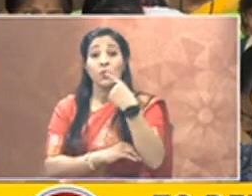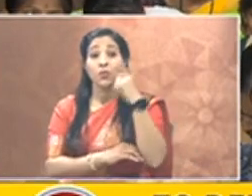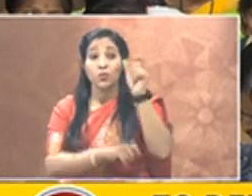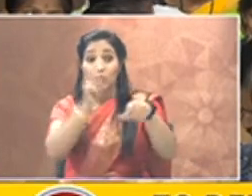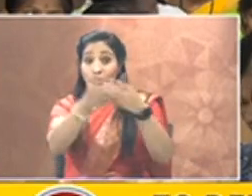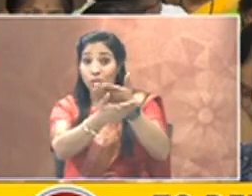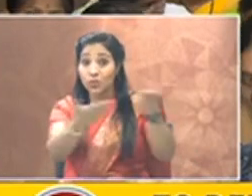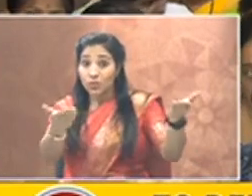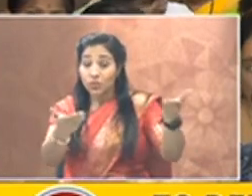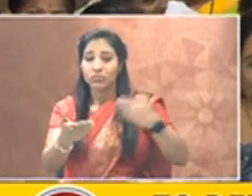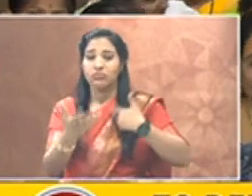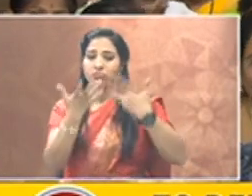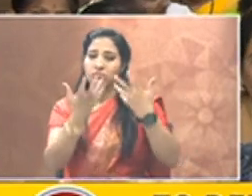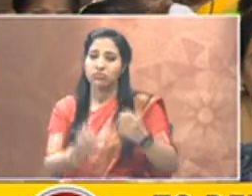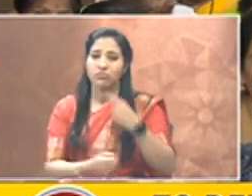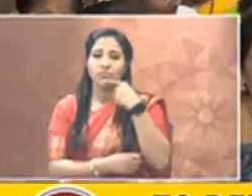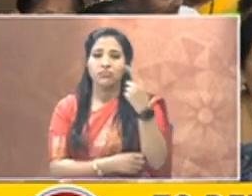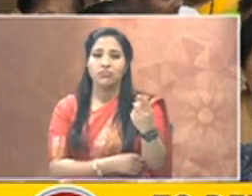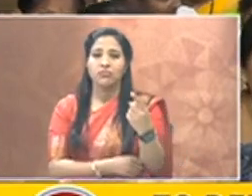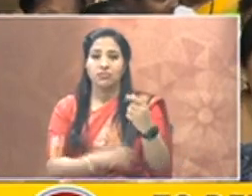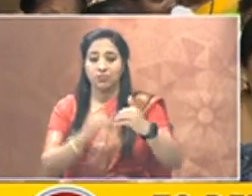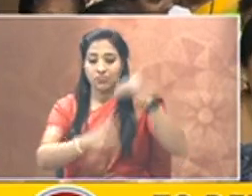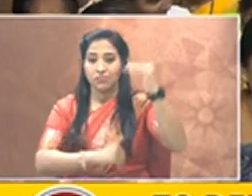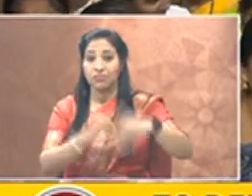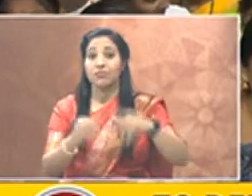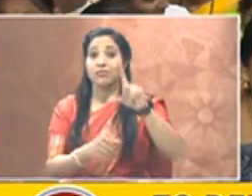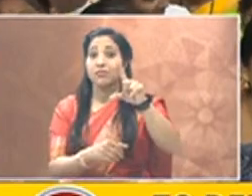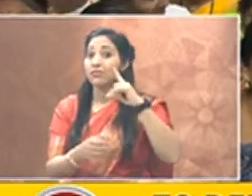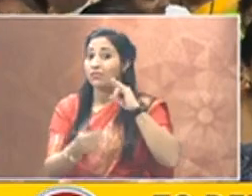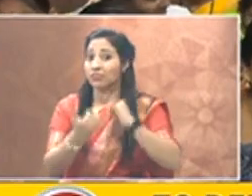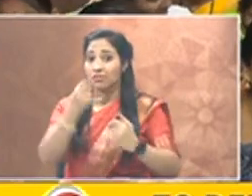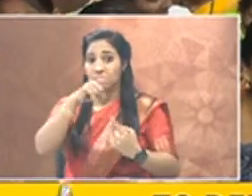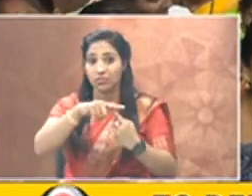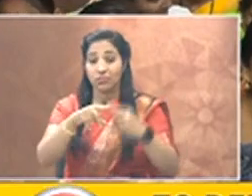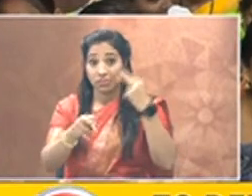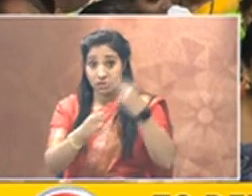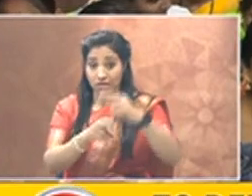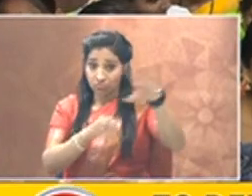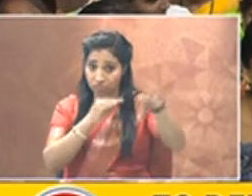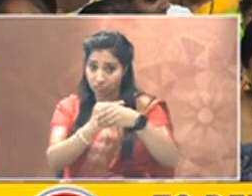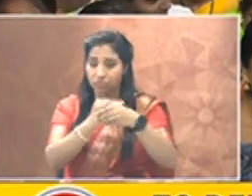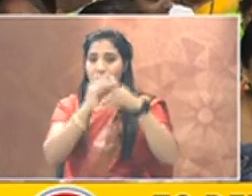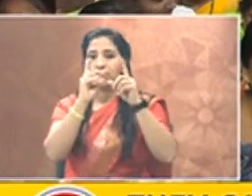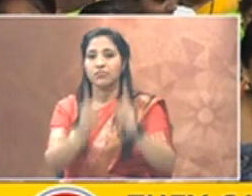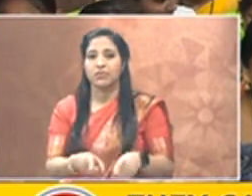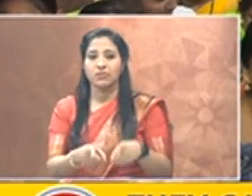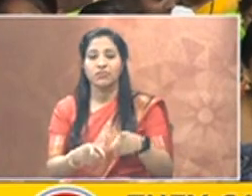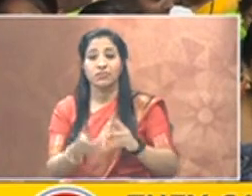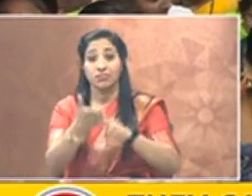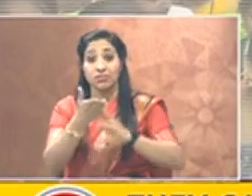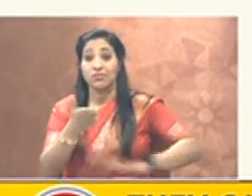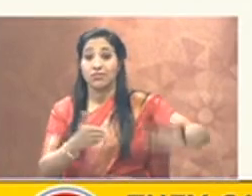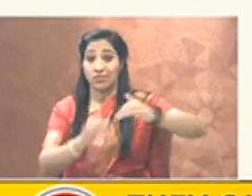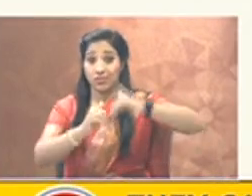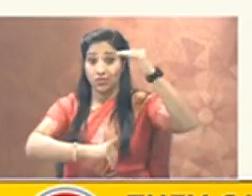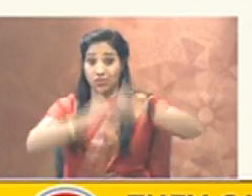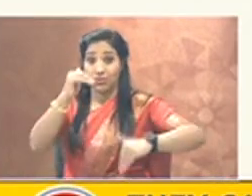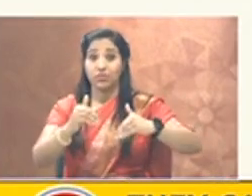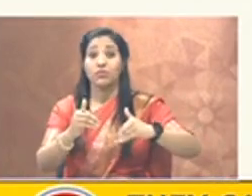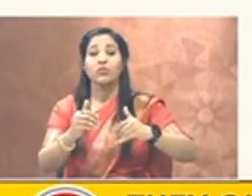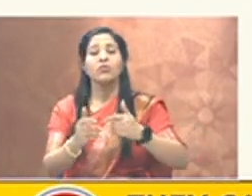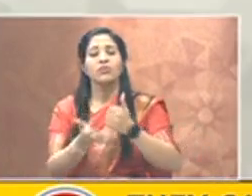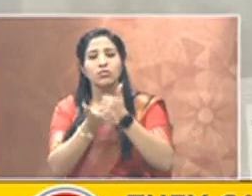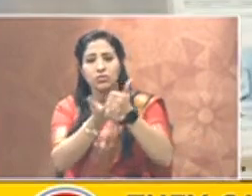कि वो वोटर लिस्ट में अपना नाम जरूर जुड़वाएं। नेशनल वोटर